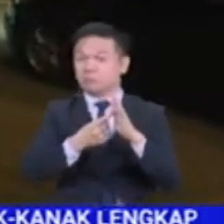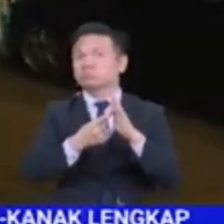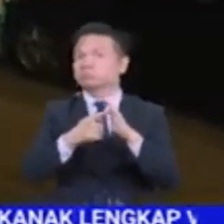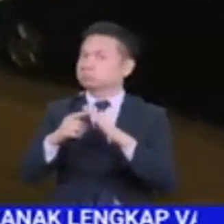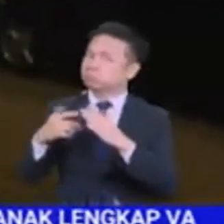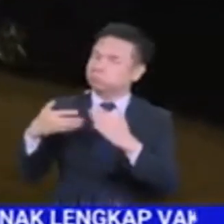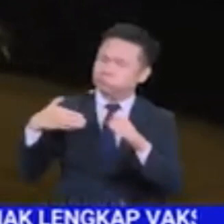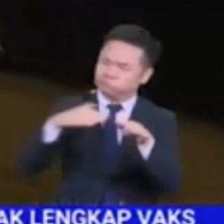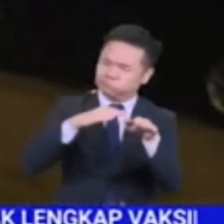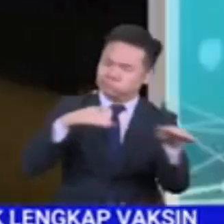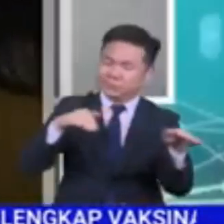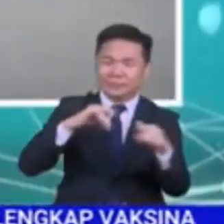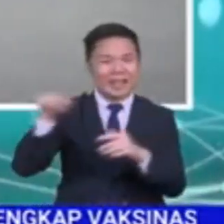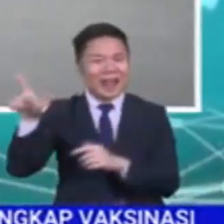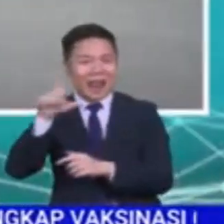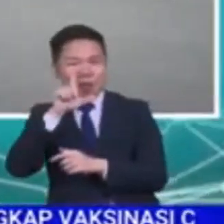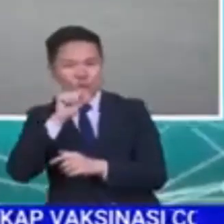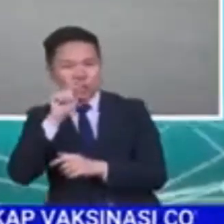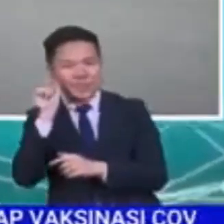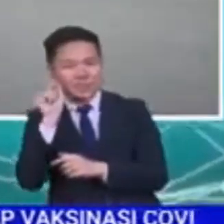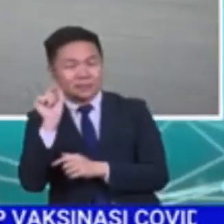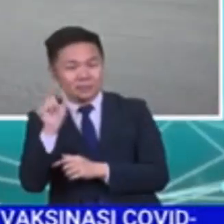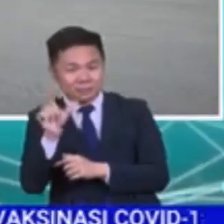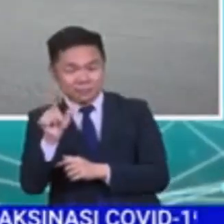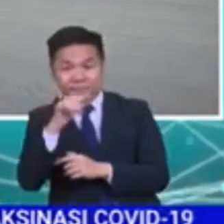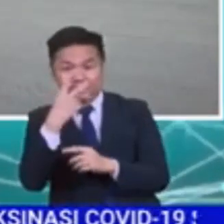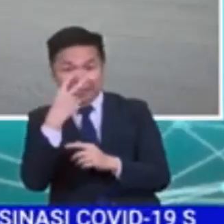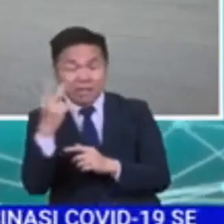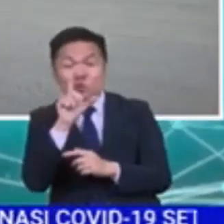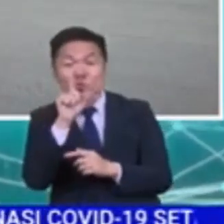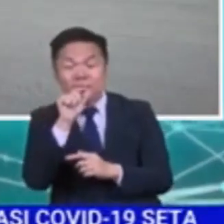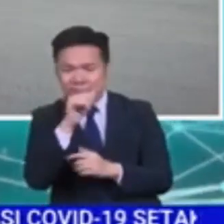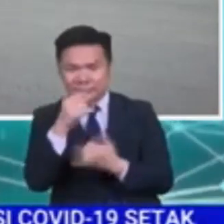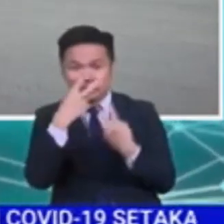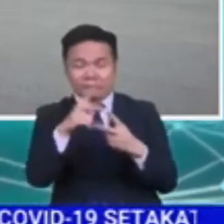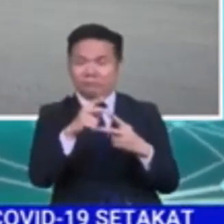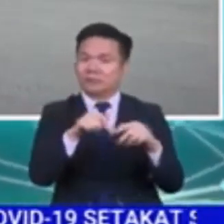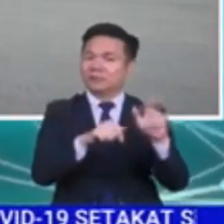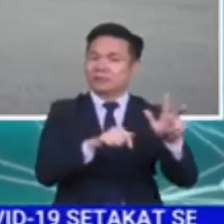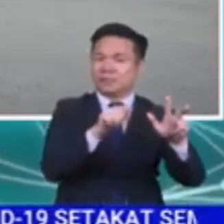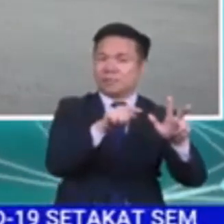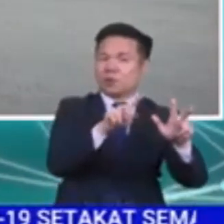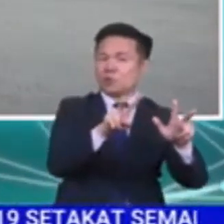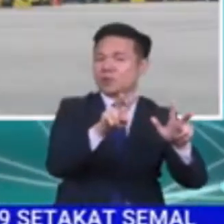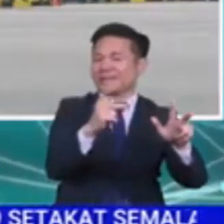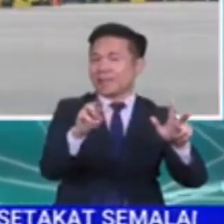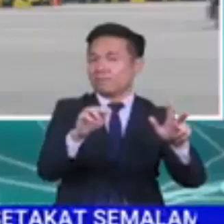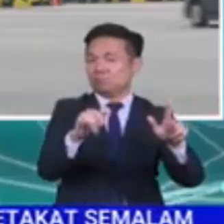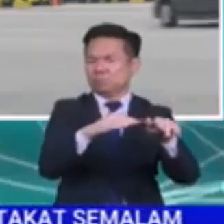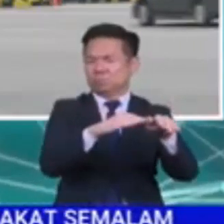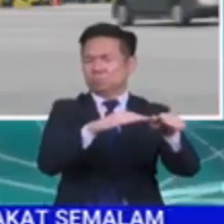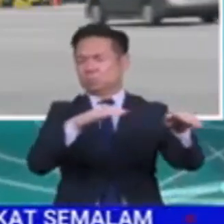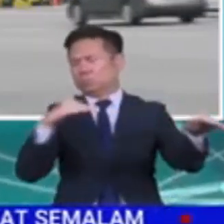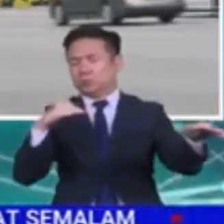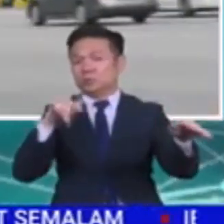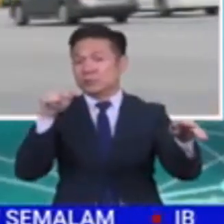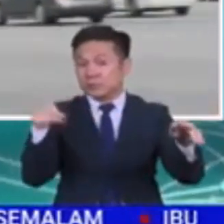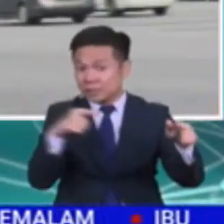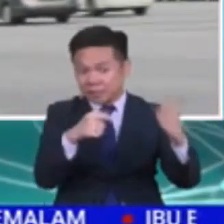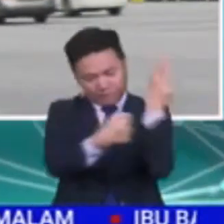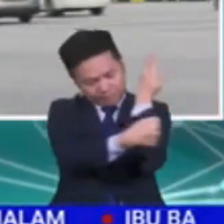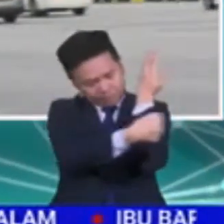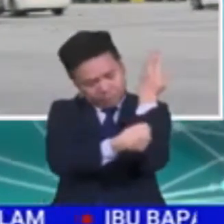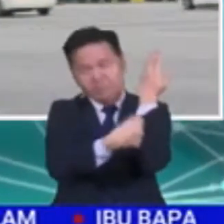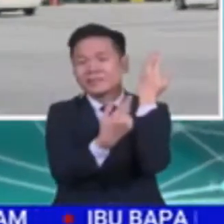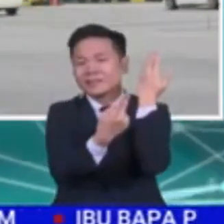menerusi hantaran Twitter LPT Traffic memaklumkan, trafik sesak sepanjang 3.2 km di sepanjang laluan menghala